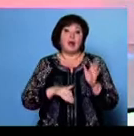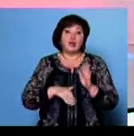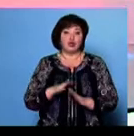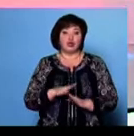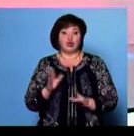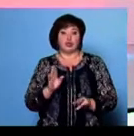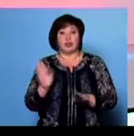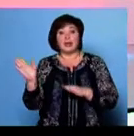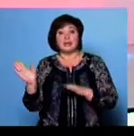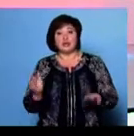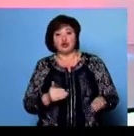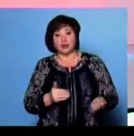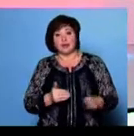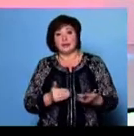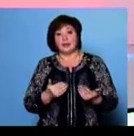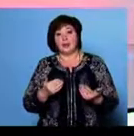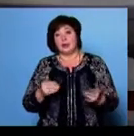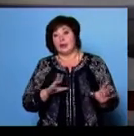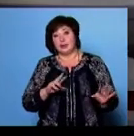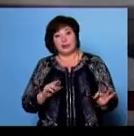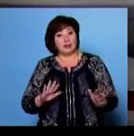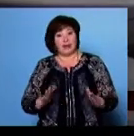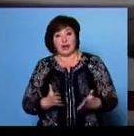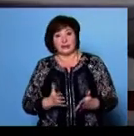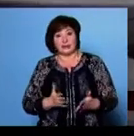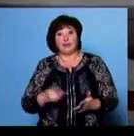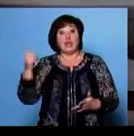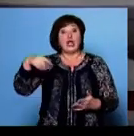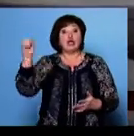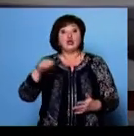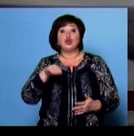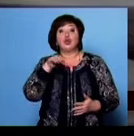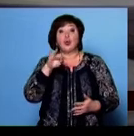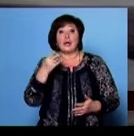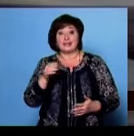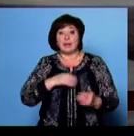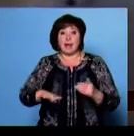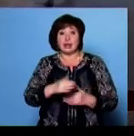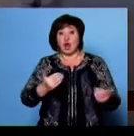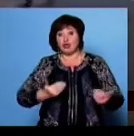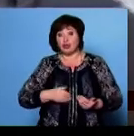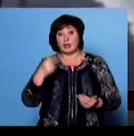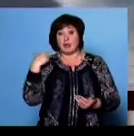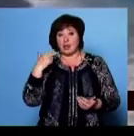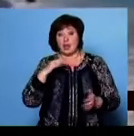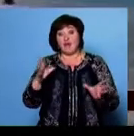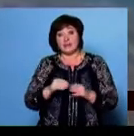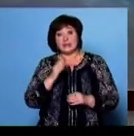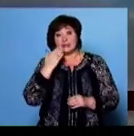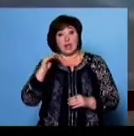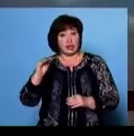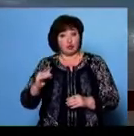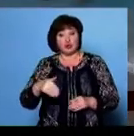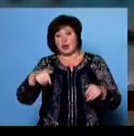сезона, разбиралась Ксения Мороз. На солнечные турецкие пляжи жительница Можги Ангелина вместе с маленькой дочкой в этом году решила